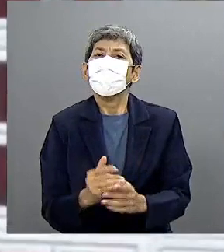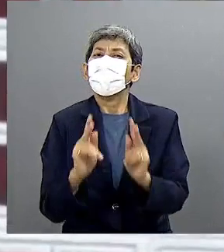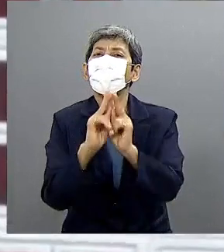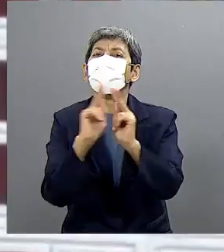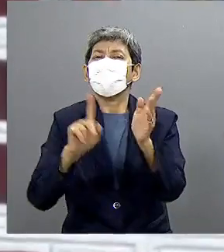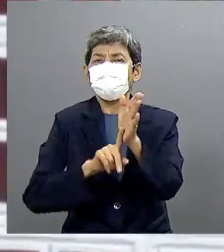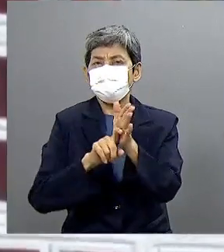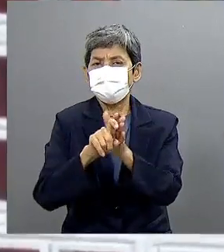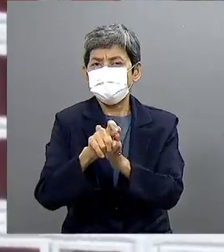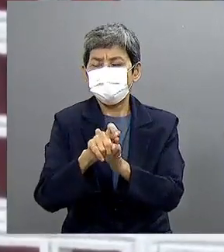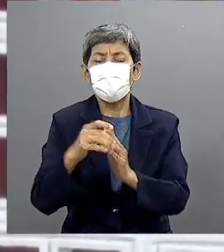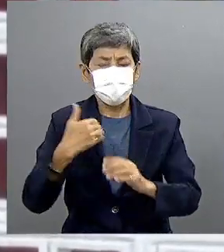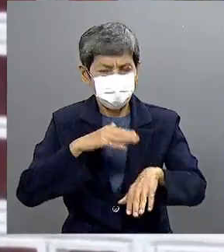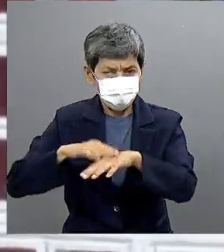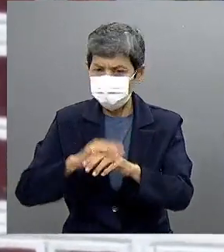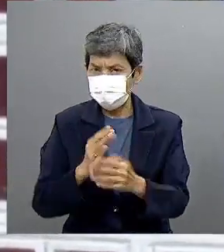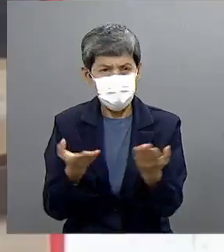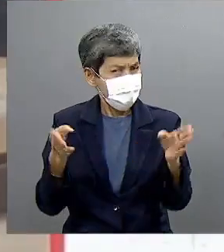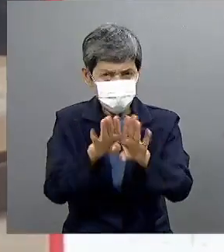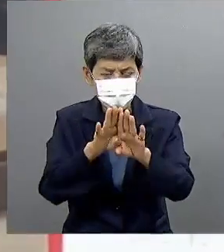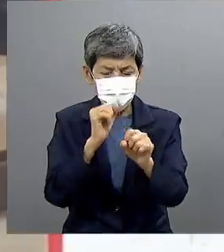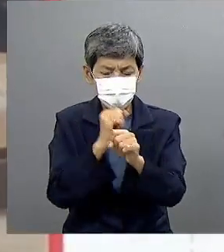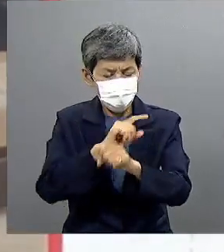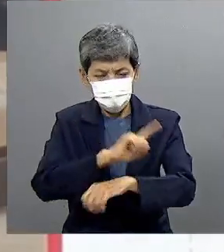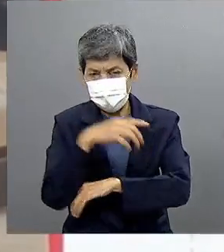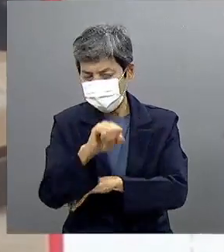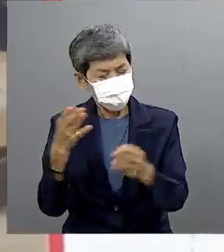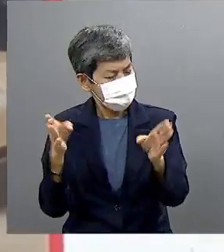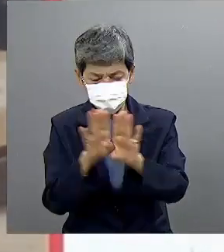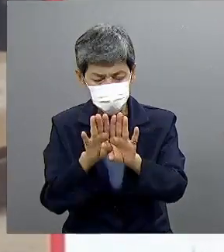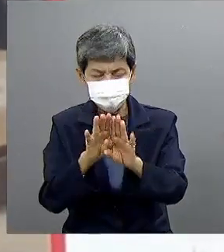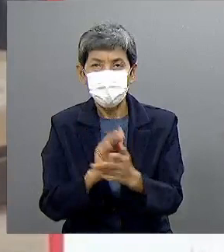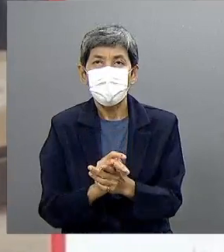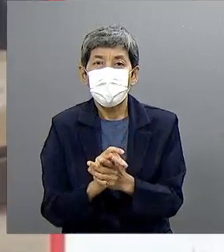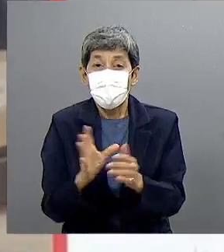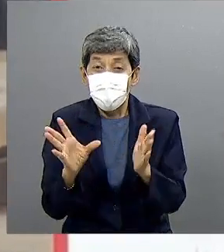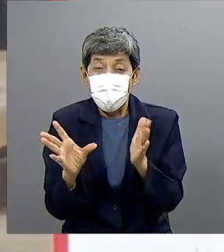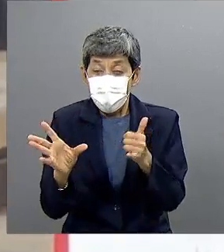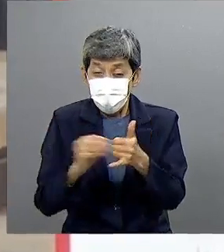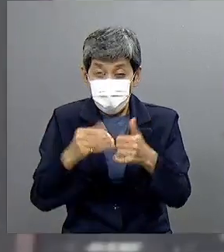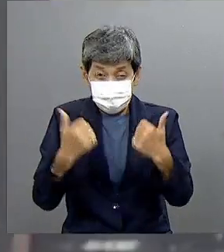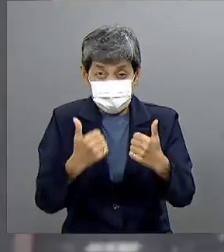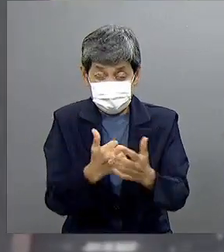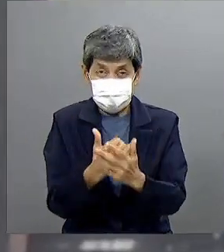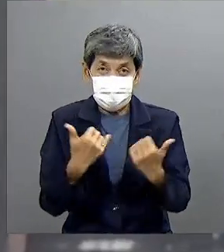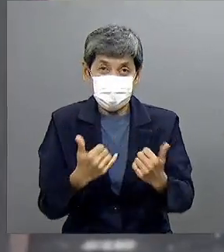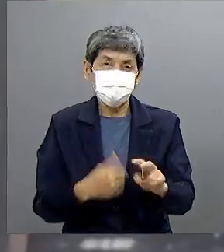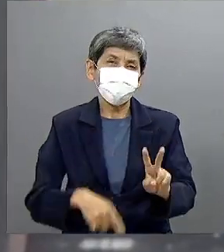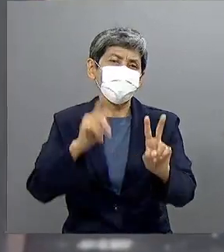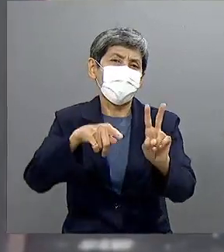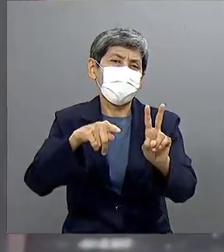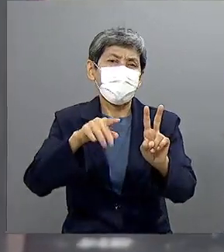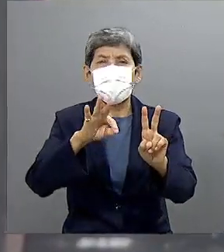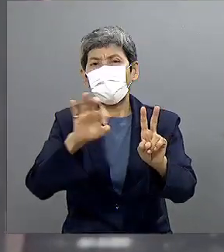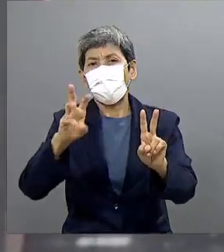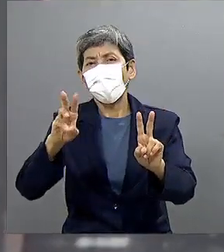จึงมีคำสั่งให้ปิดร้านเป็นเวลา10วันค่ะส่วนยอดรวมผู้ติดเชื้อวันนี้สูงถึง 2,967 ค